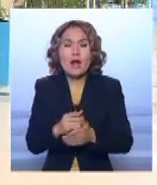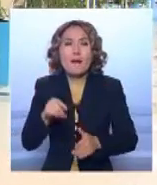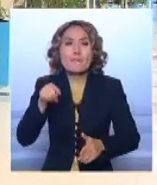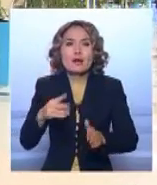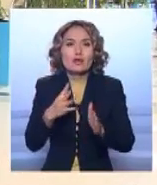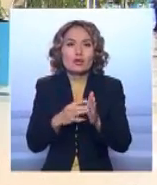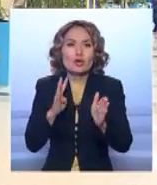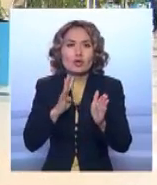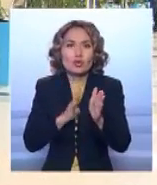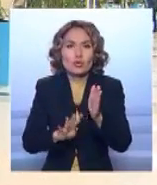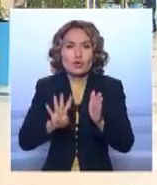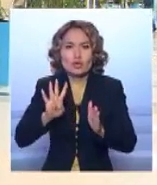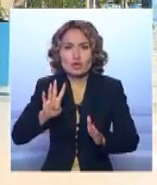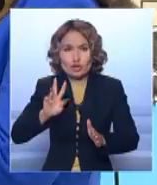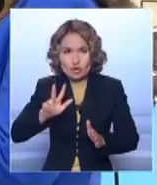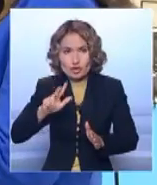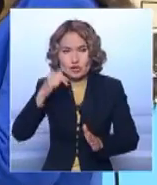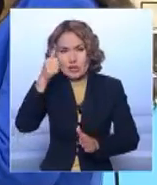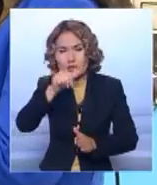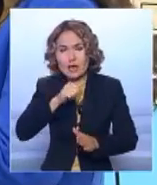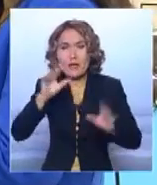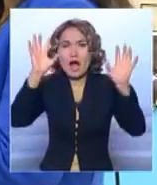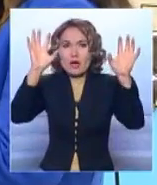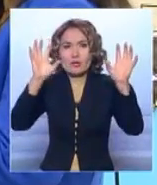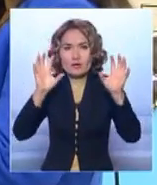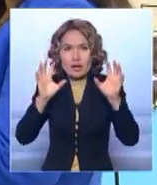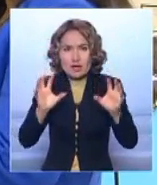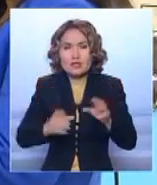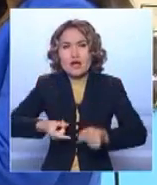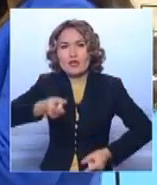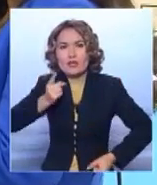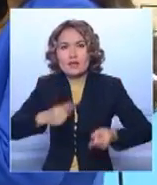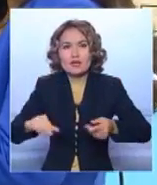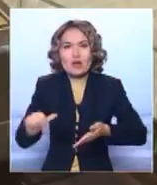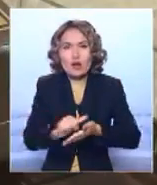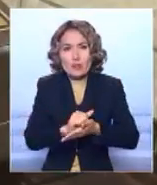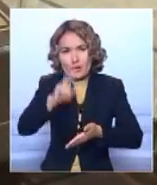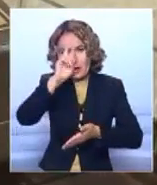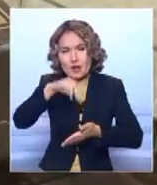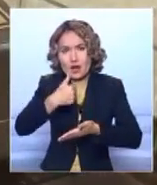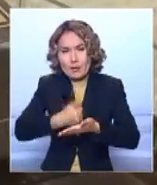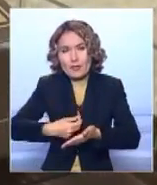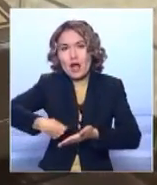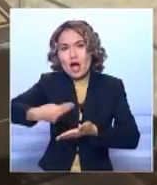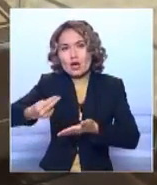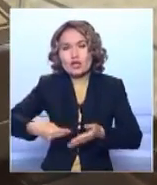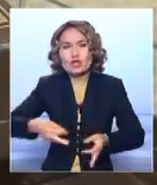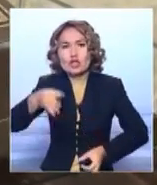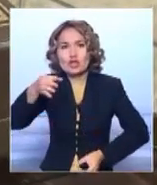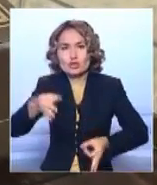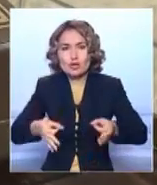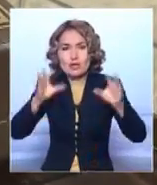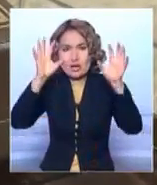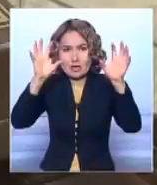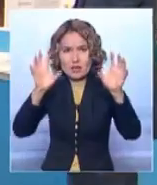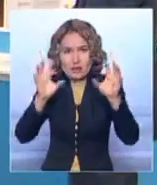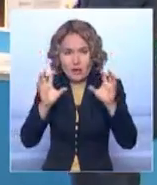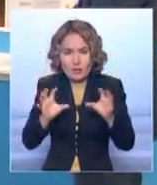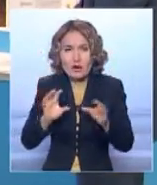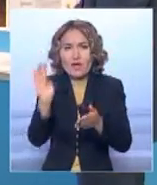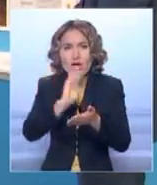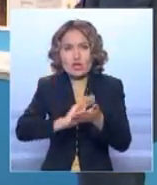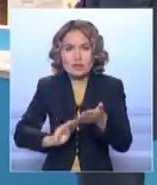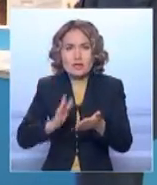Сондай-ақ 1993 жылғы конституцияның түпнұсқасы мен елбасы қол қойған сот жүйесі бойынша заңдардың көшірмелері де